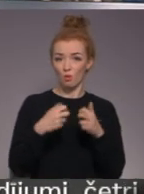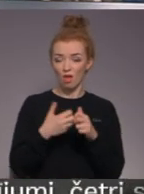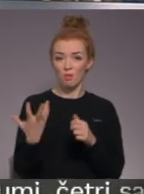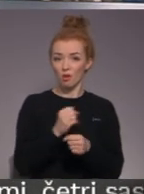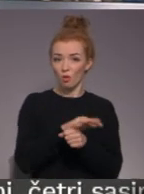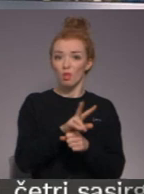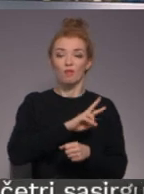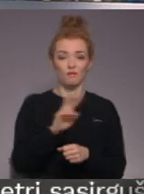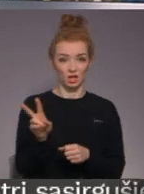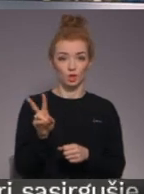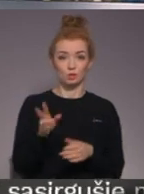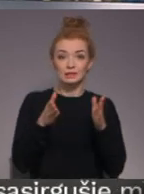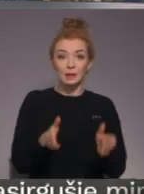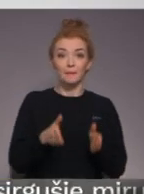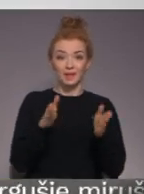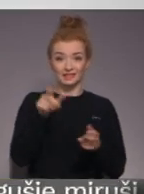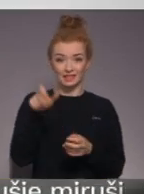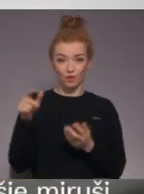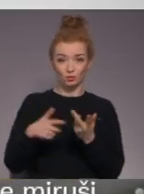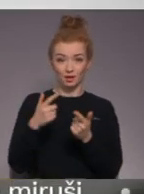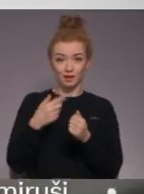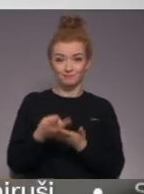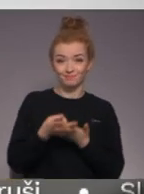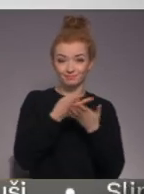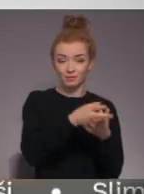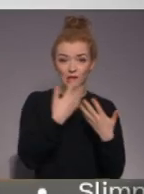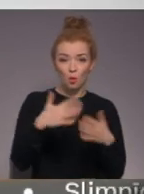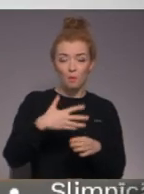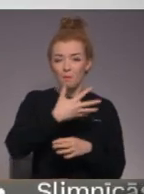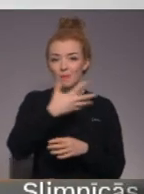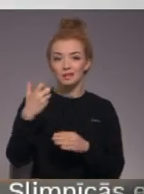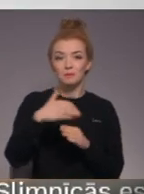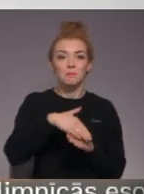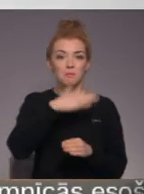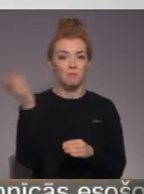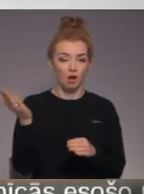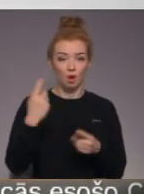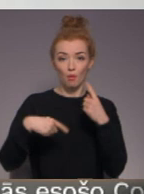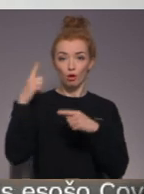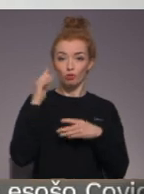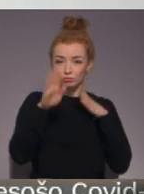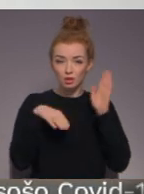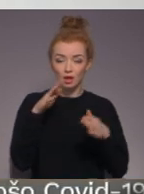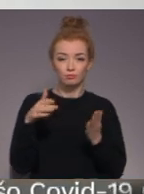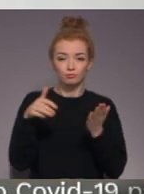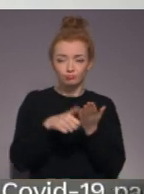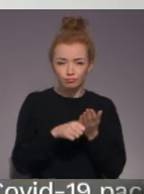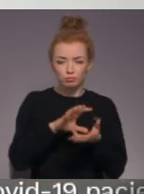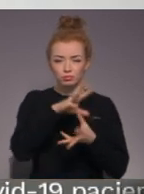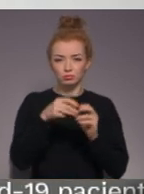ar COVID-19. Slimnīcās ievietoto cilvēku skaits pārsniedzis 500. Pagājušajā diennaktī reģistrēti